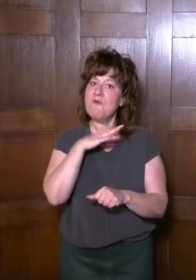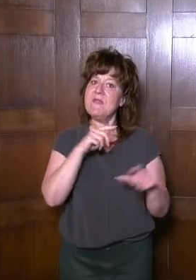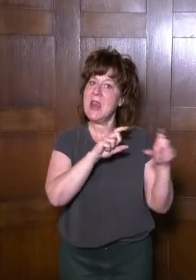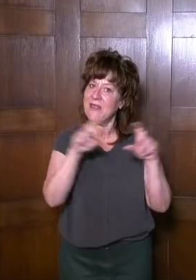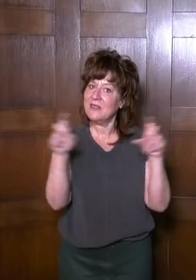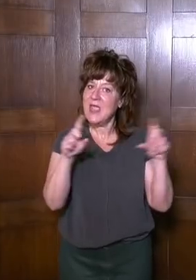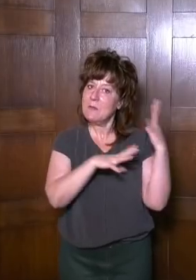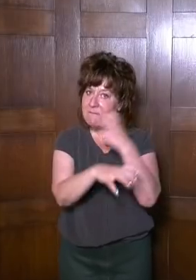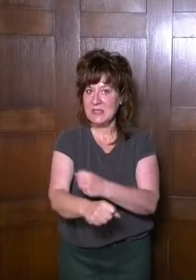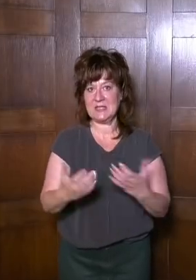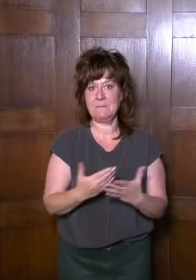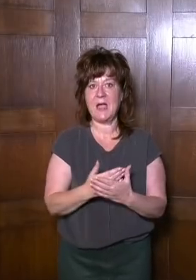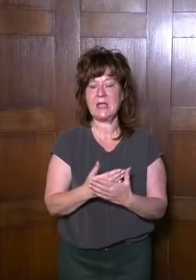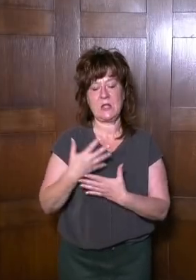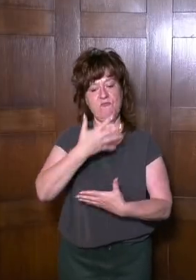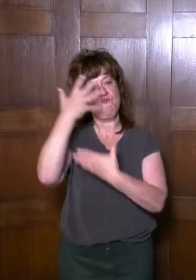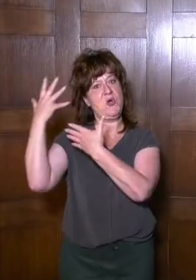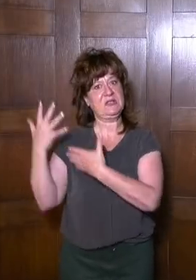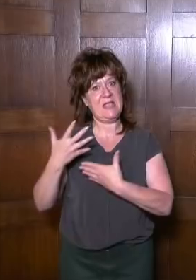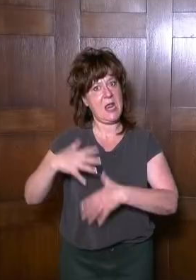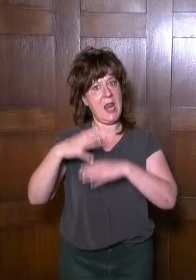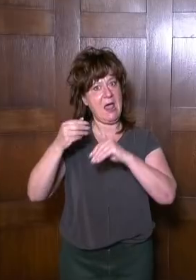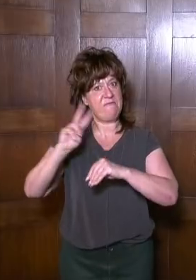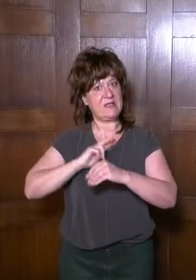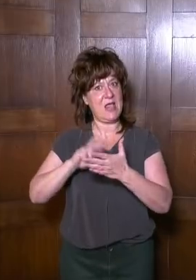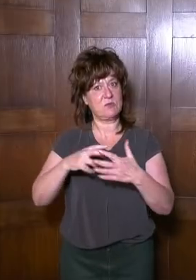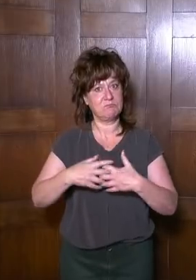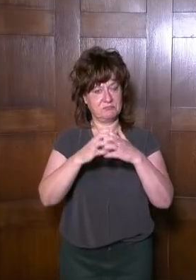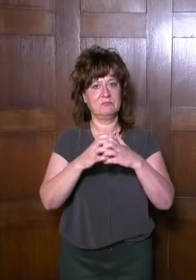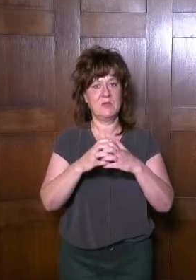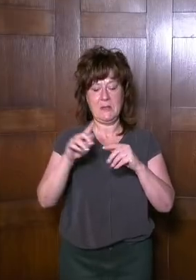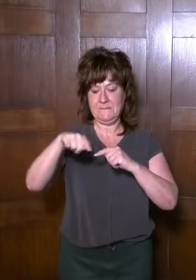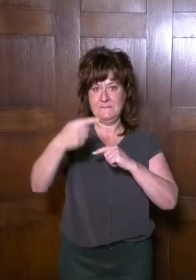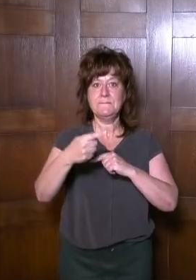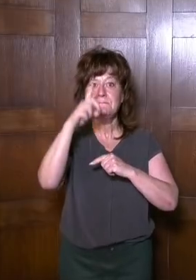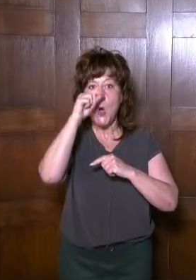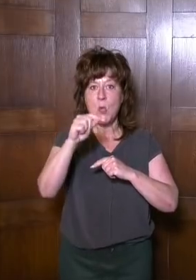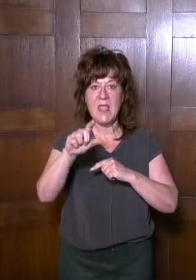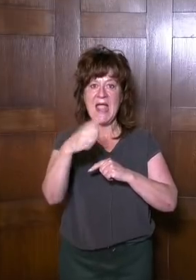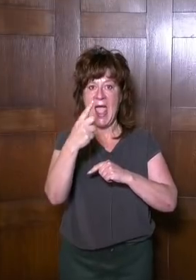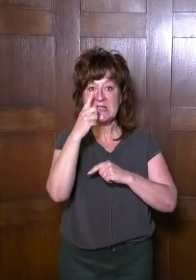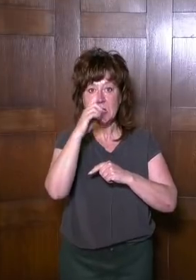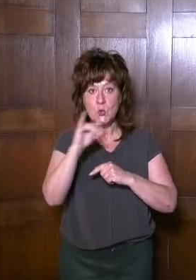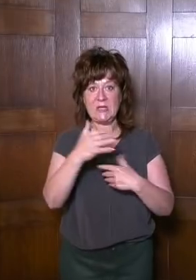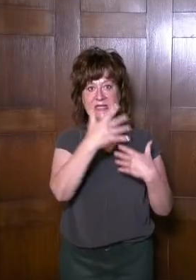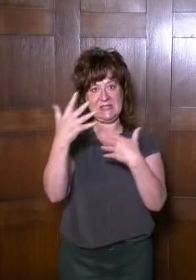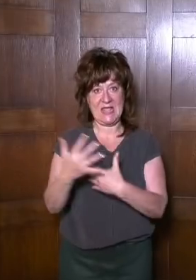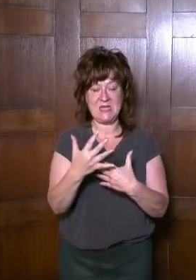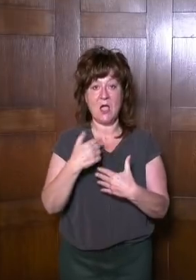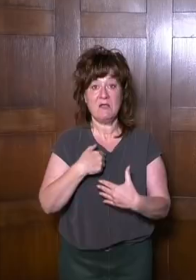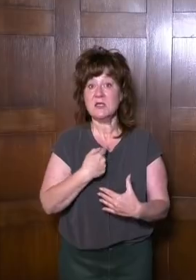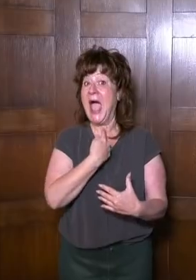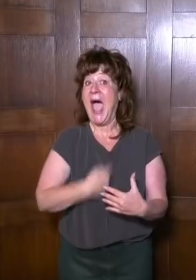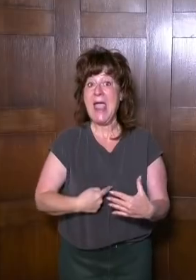natürlich. Habe mich vor 10 Jahren selbstständig gemacht, am 1.6., also am Montag wären es 10 Jahre. Habe als Einmannbetrieb in einem kleinen